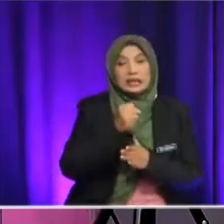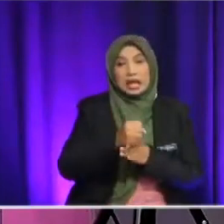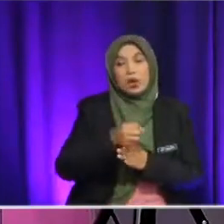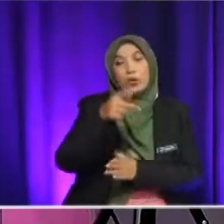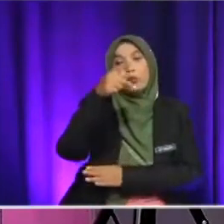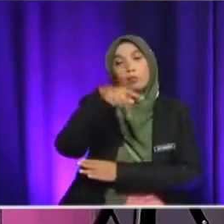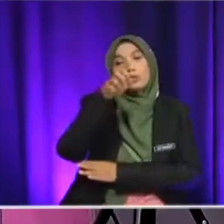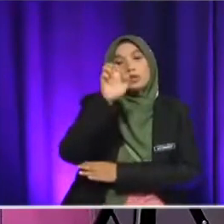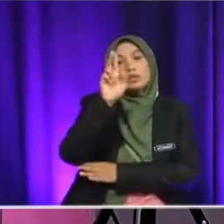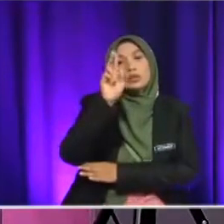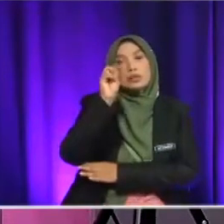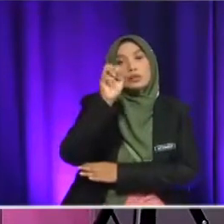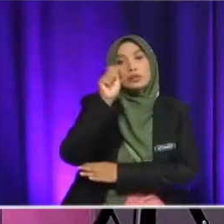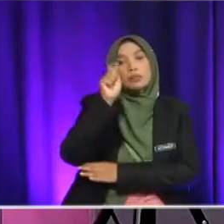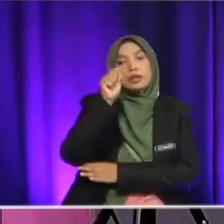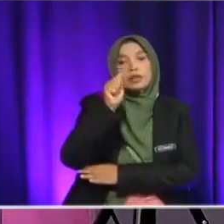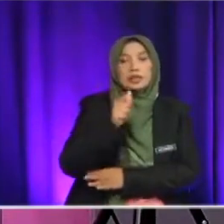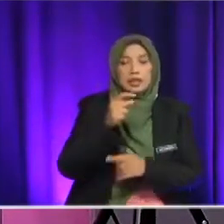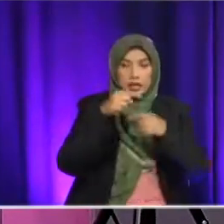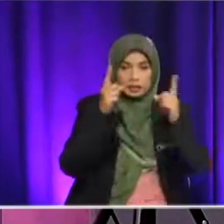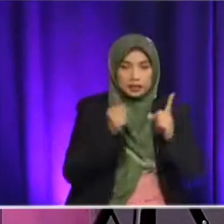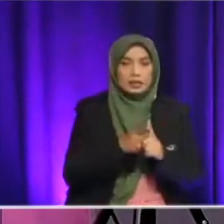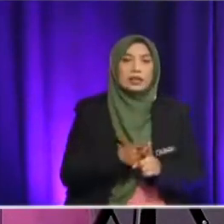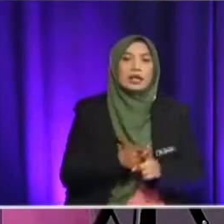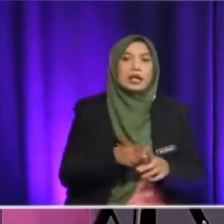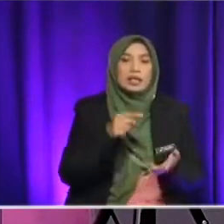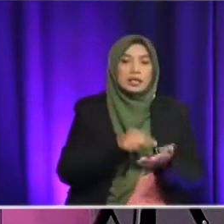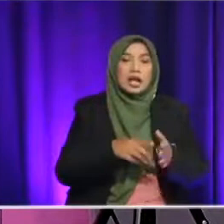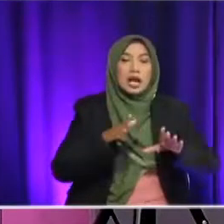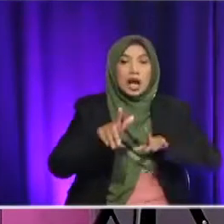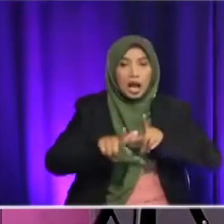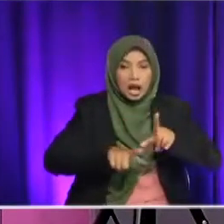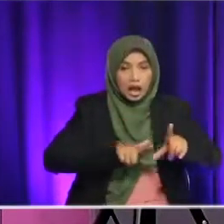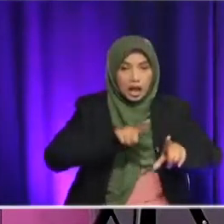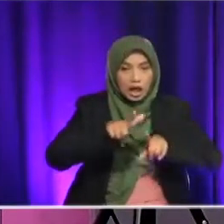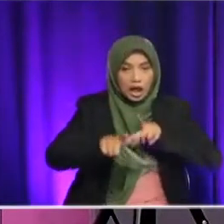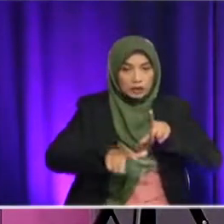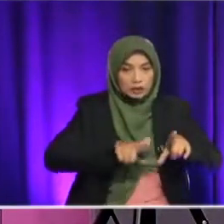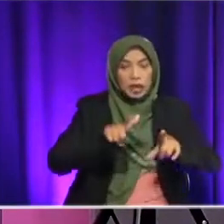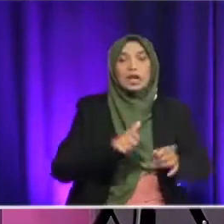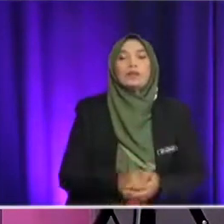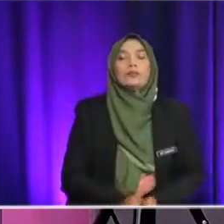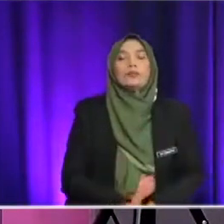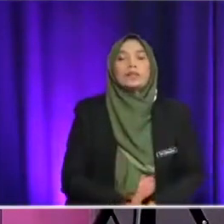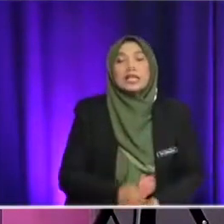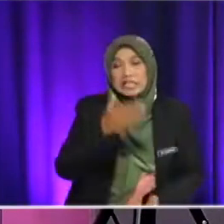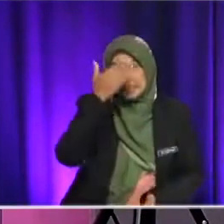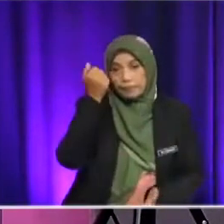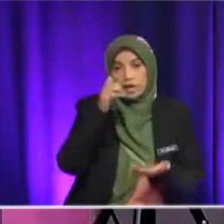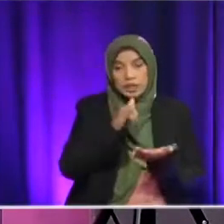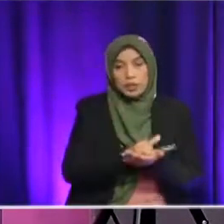sini. Di sini langkah, di bawah ialah inisiatif. Sebab